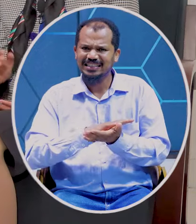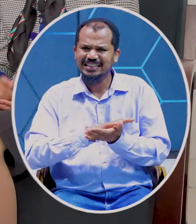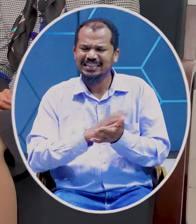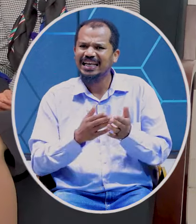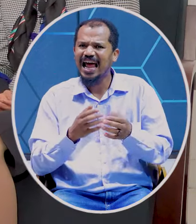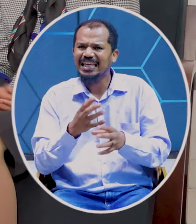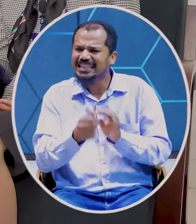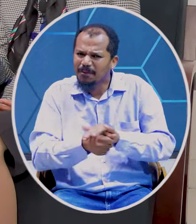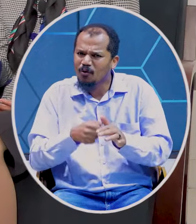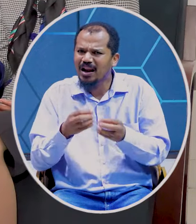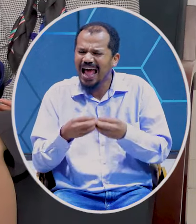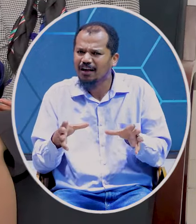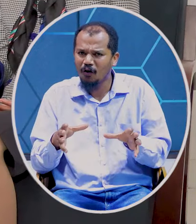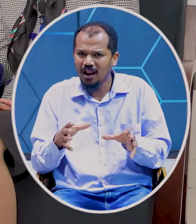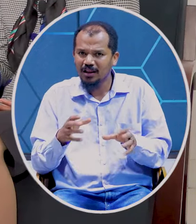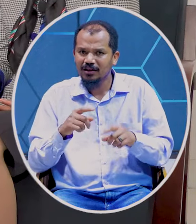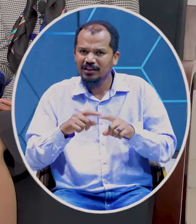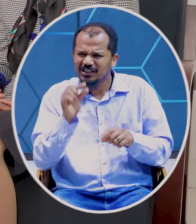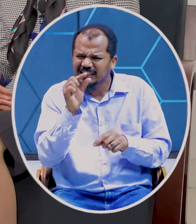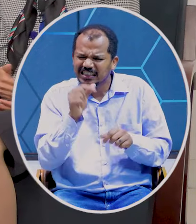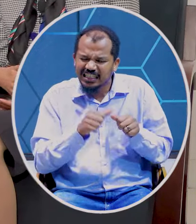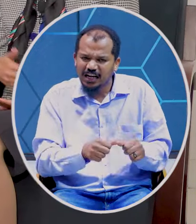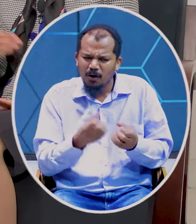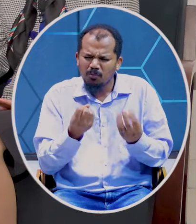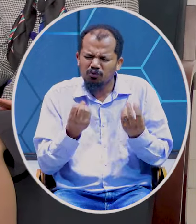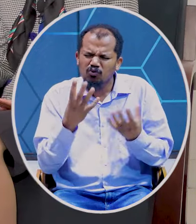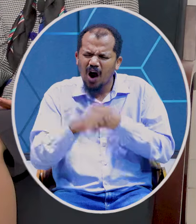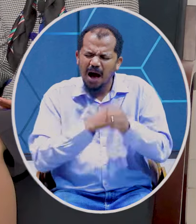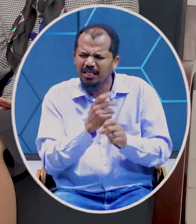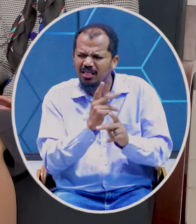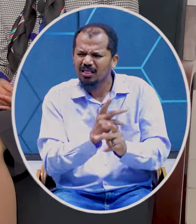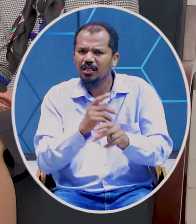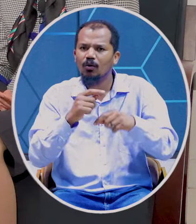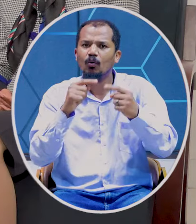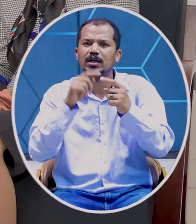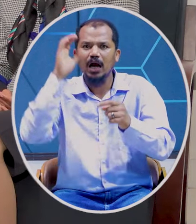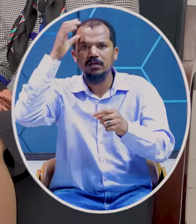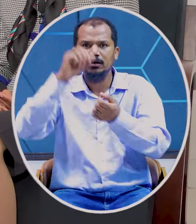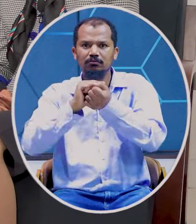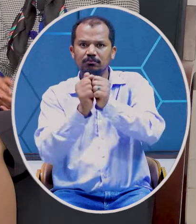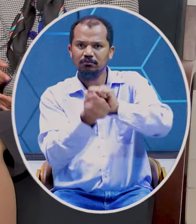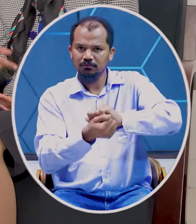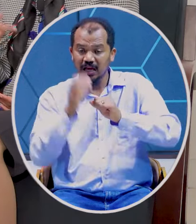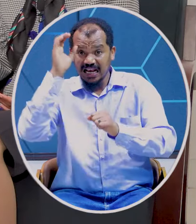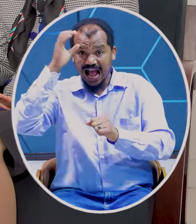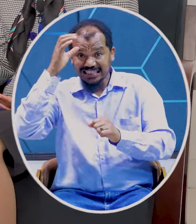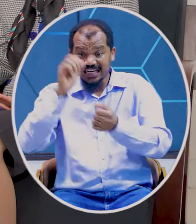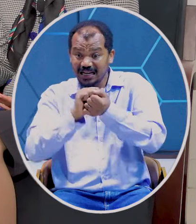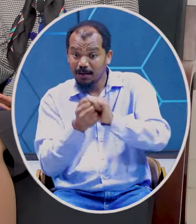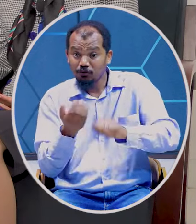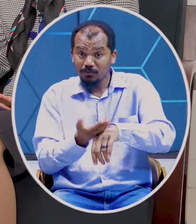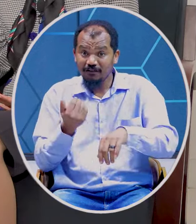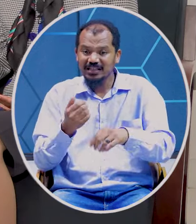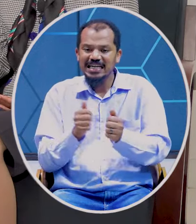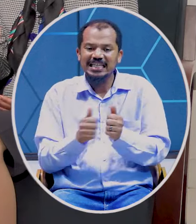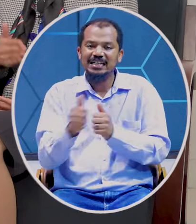ያደርገዋል፣ ያጠፋዋል። በተወሰነ ፐርሰንት ግን ይቀርና ከብዙ ዓመት በኋላ ደግሞ ወደ ካንሰርነት የመቀየር እድል አለ። ወደ ካንሰር ከመቀየሩ